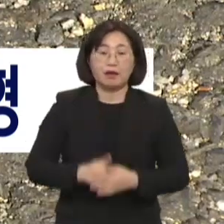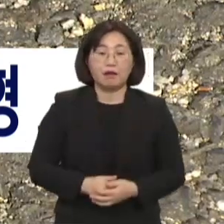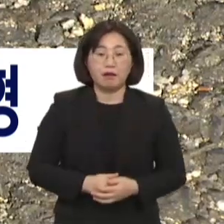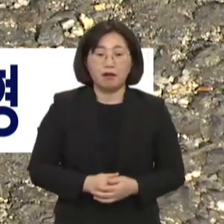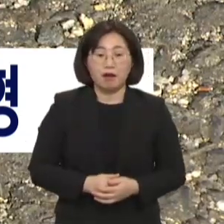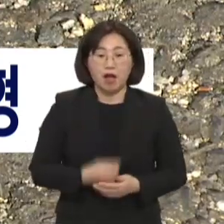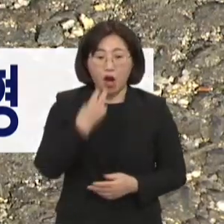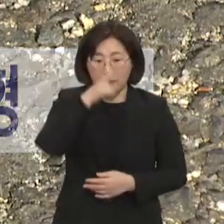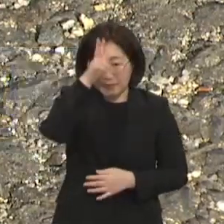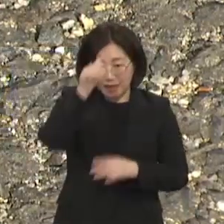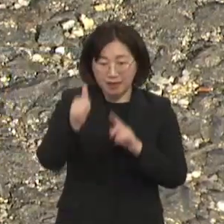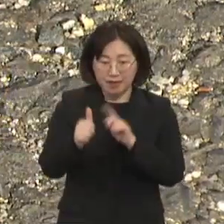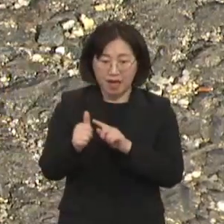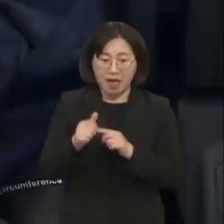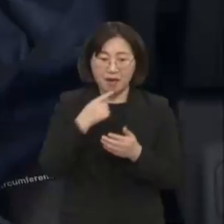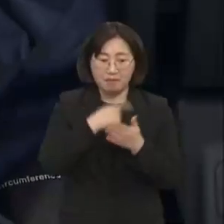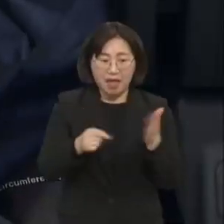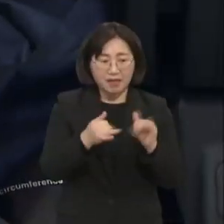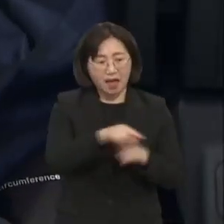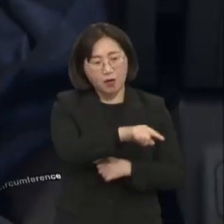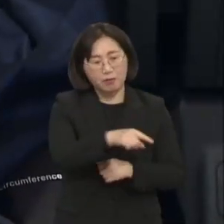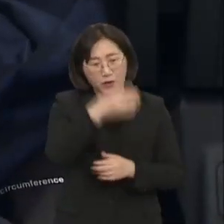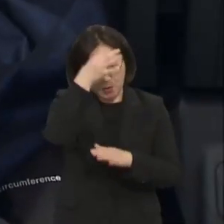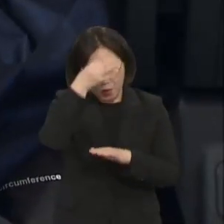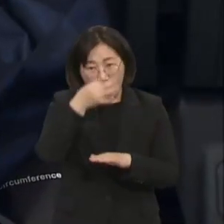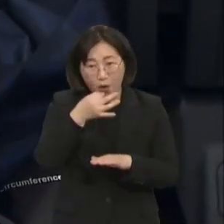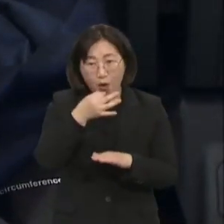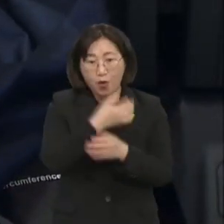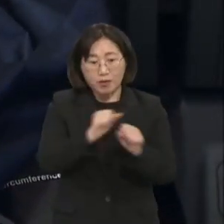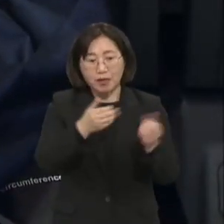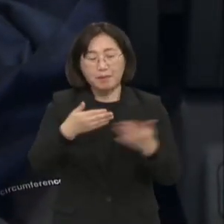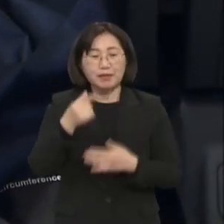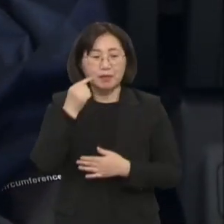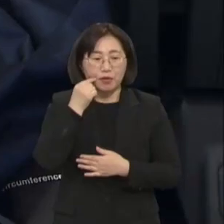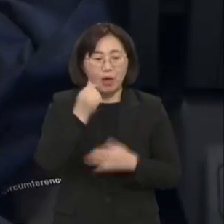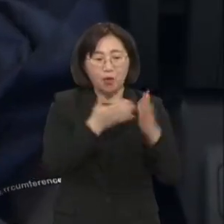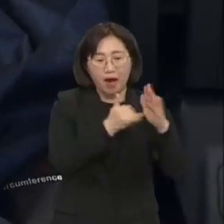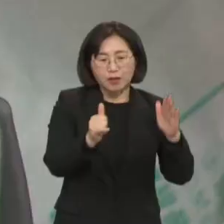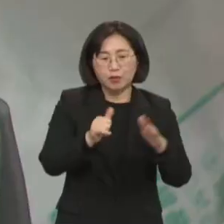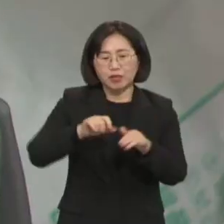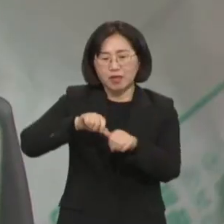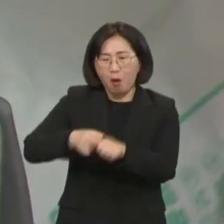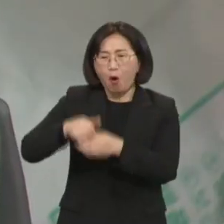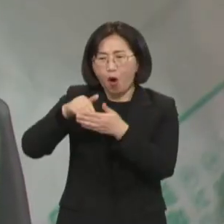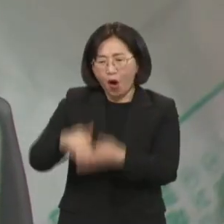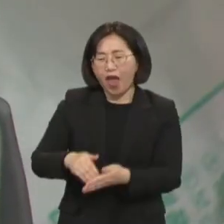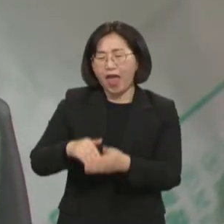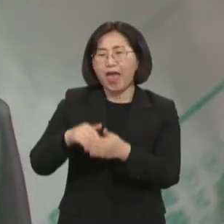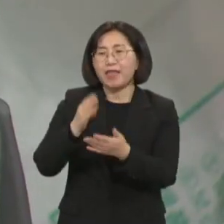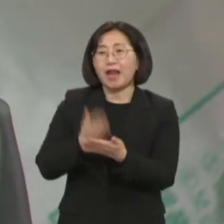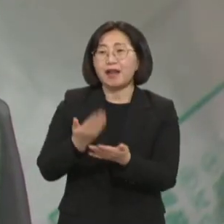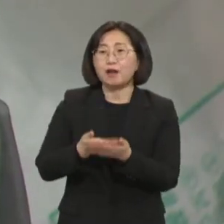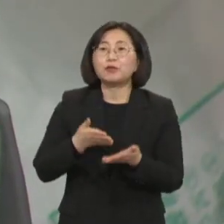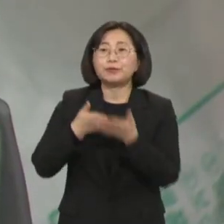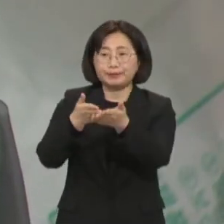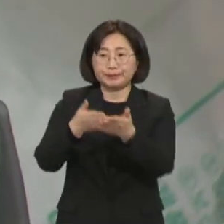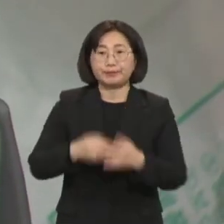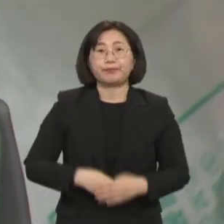검찰은가 피해자로부터 용서받지 못했고 유족들이 버를 탄원하고 있다며 구형 이유를